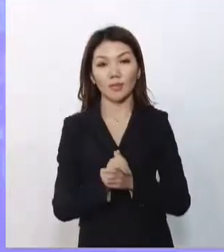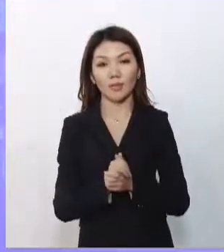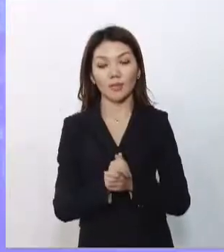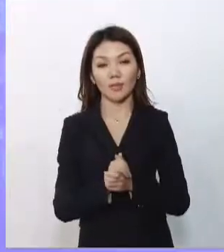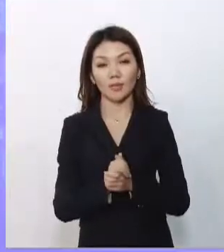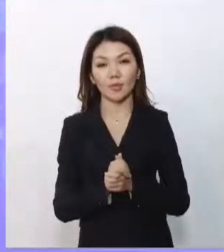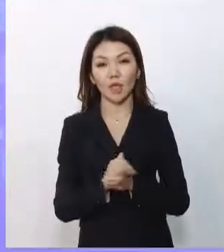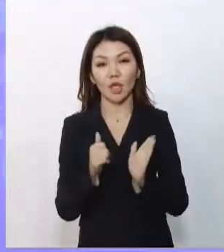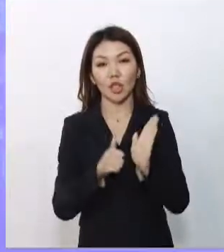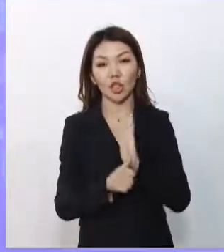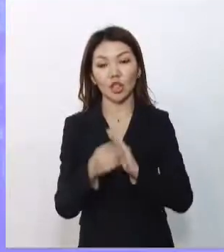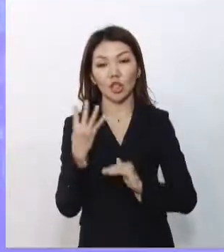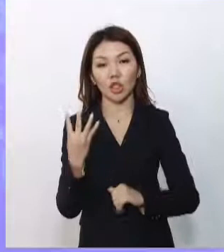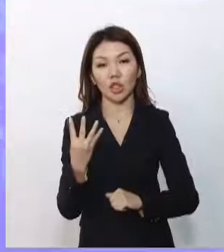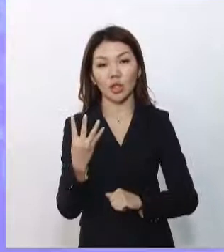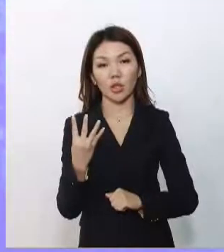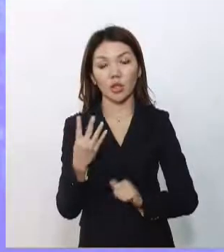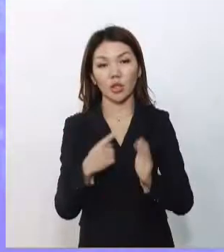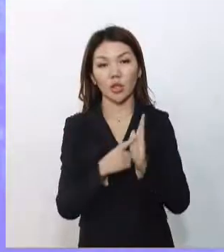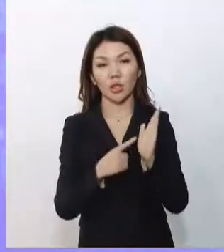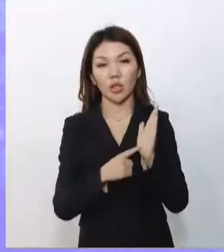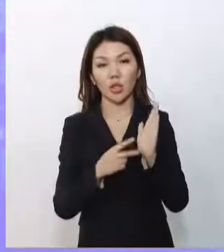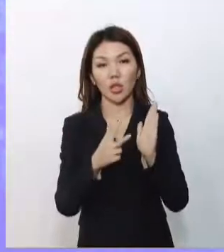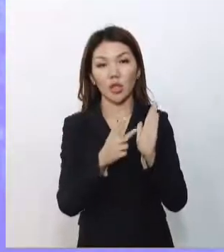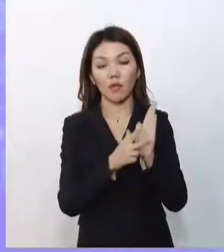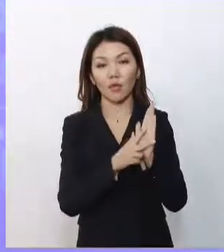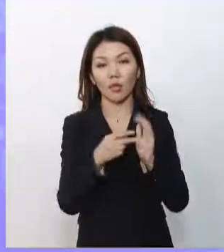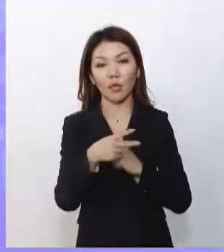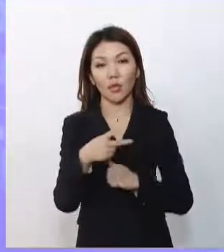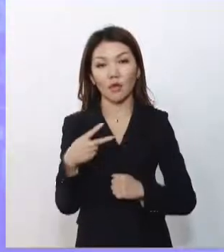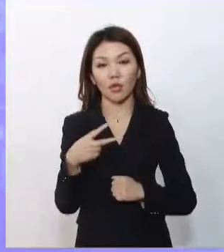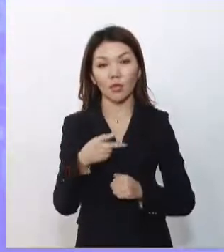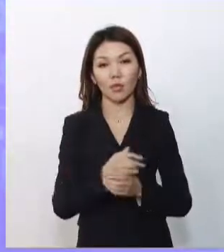46. 64 деленное на 8 равно